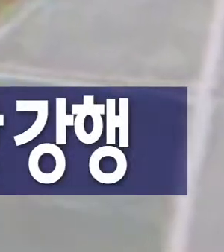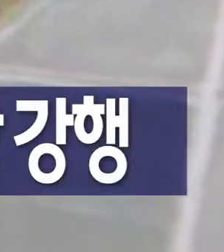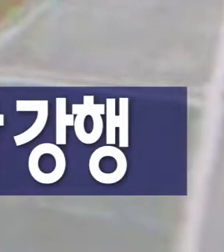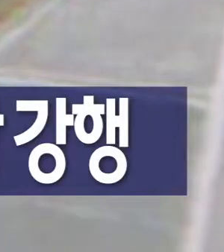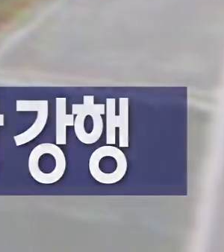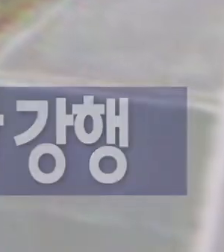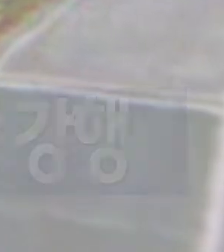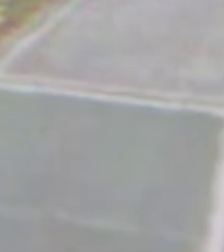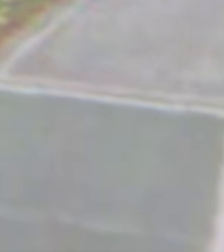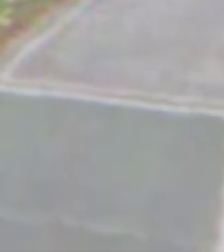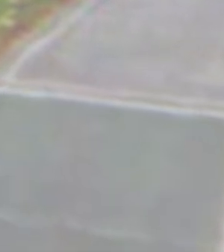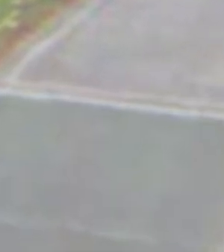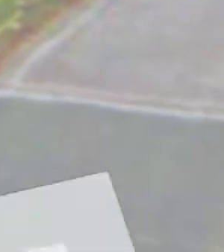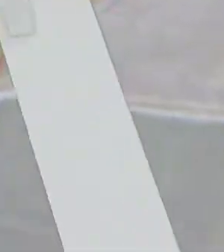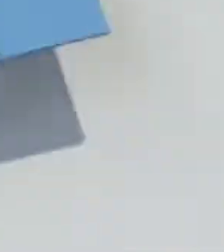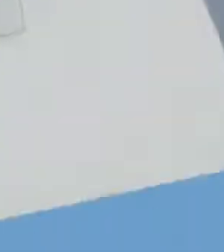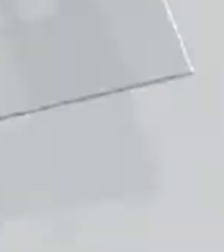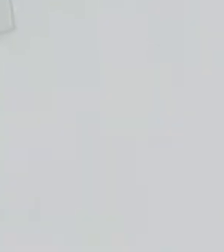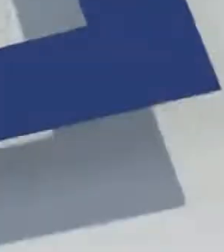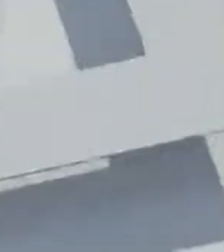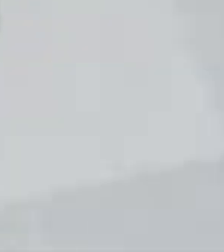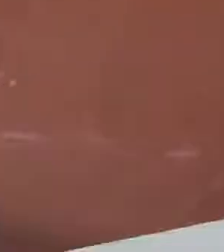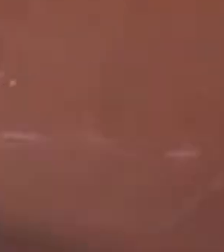추진하다 빚어진 일입니다.